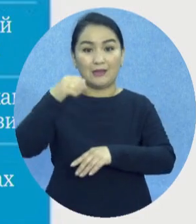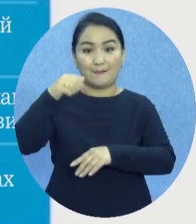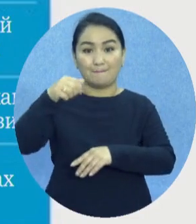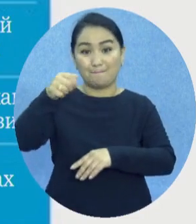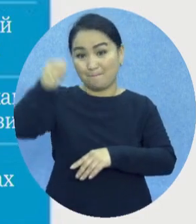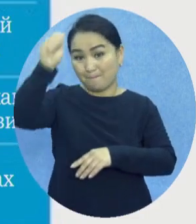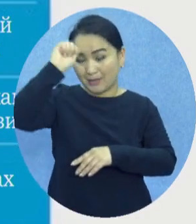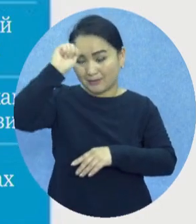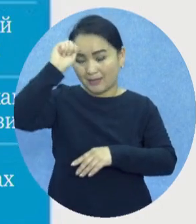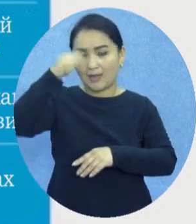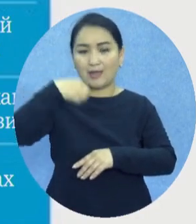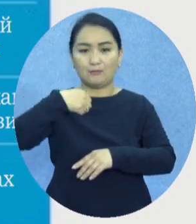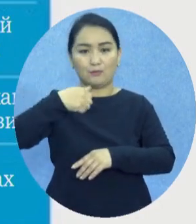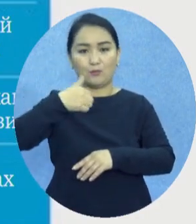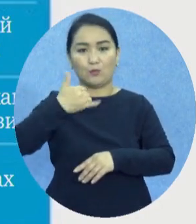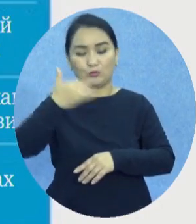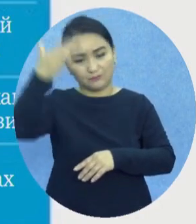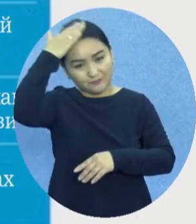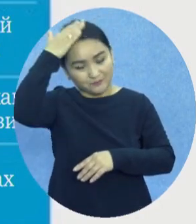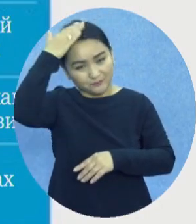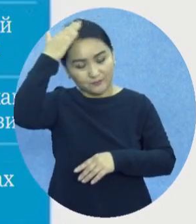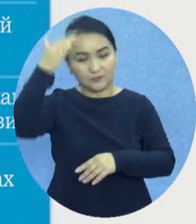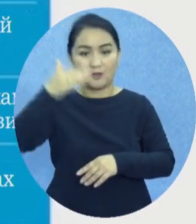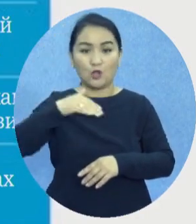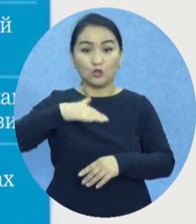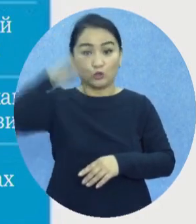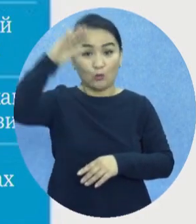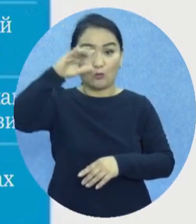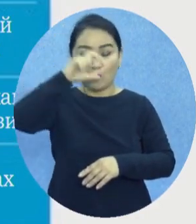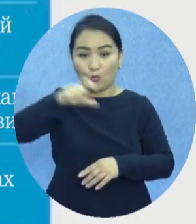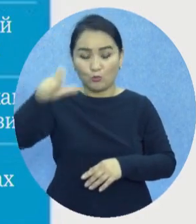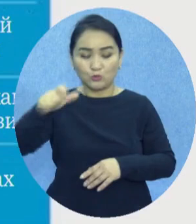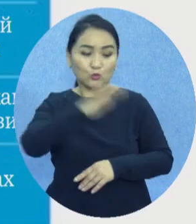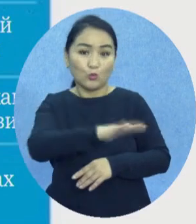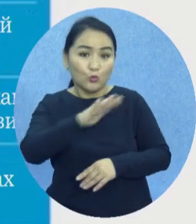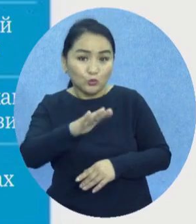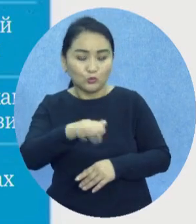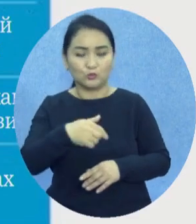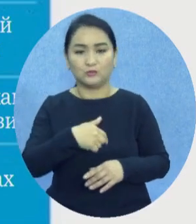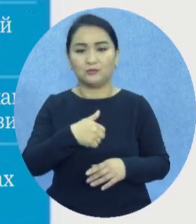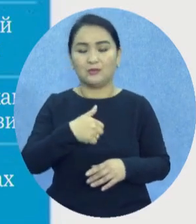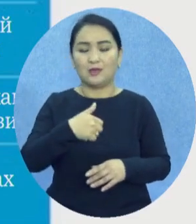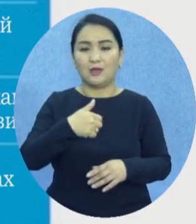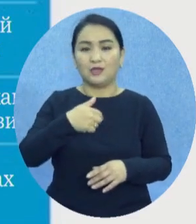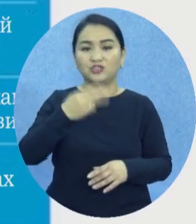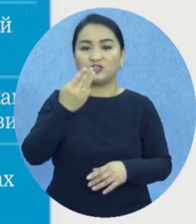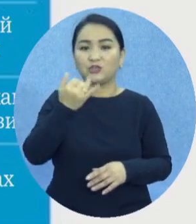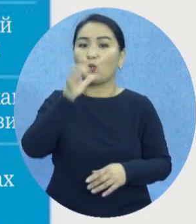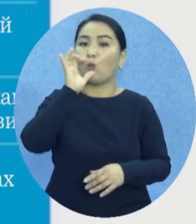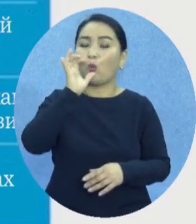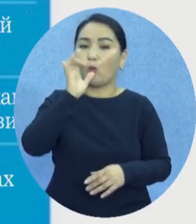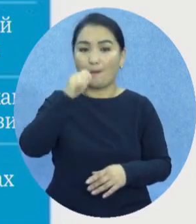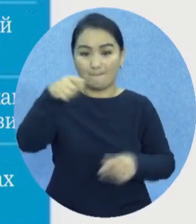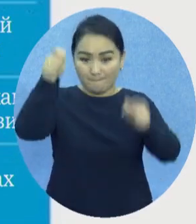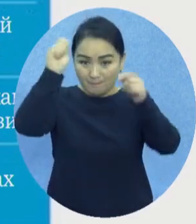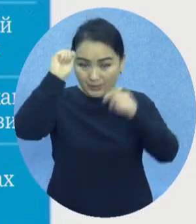илэрч болдог. Тийм учраас аль болох шингэн сай авах, малгай өмсөх, сүудэр газар байх, даралт ихтэй